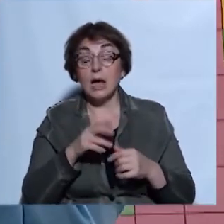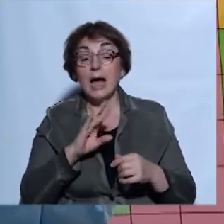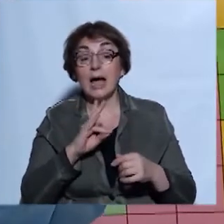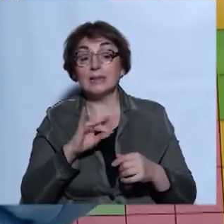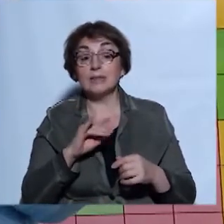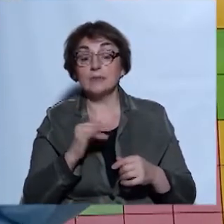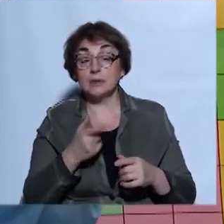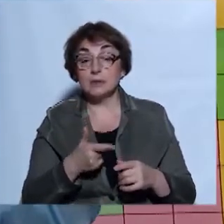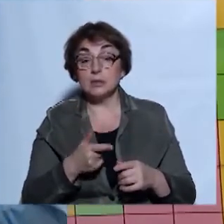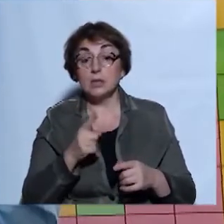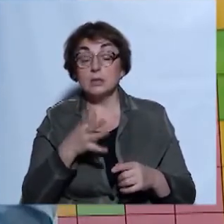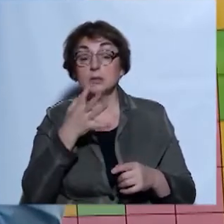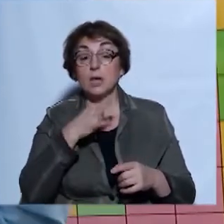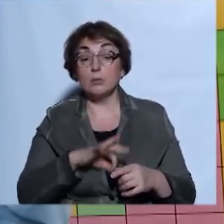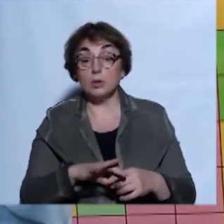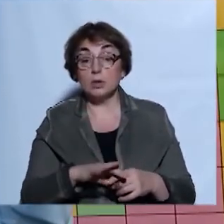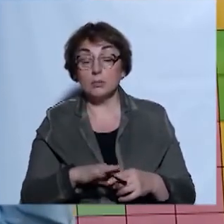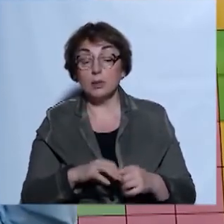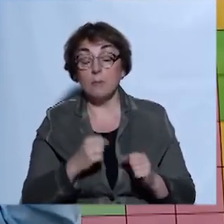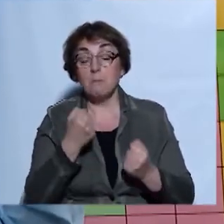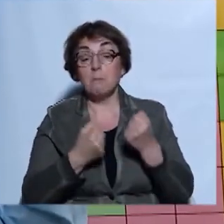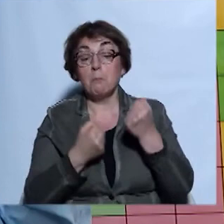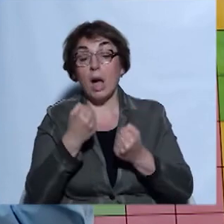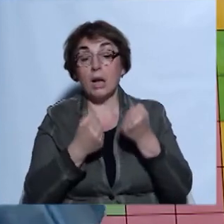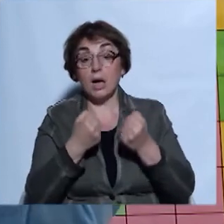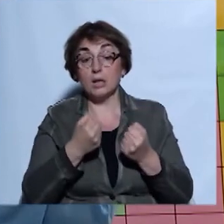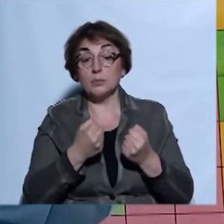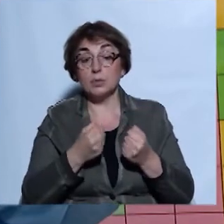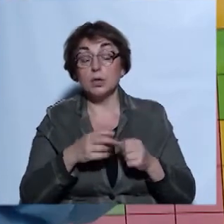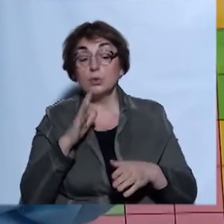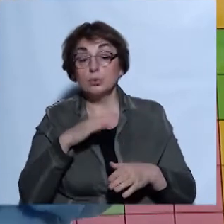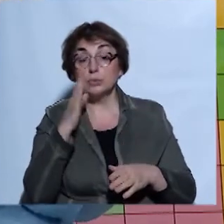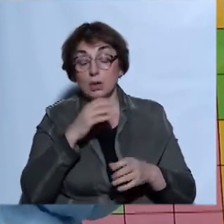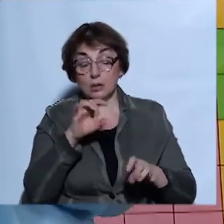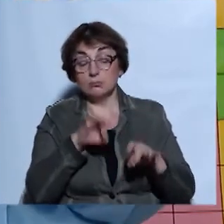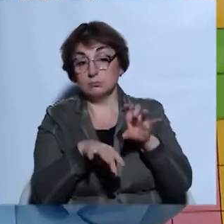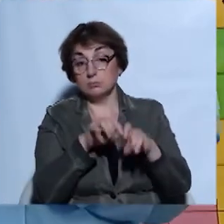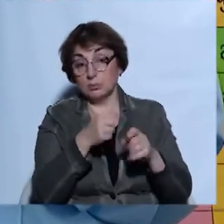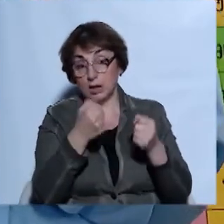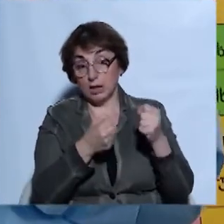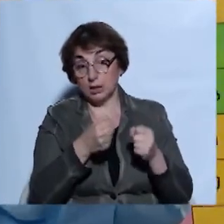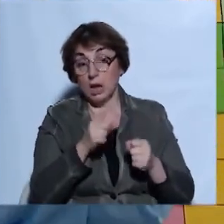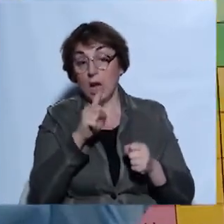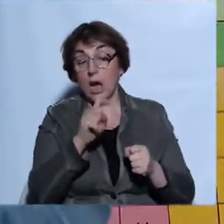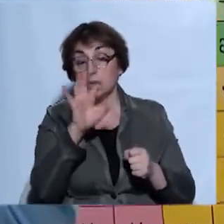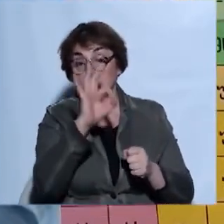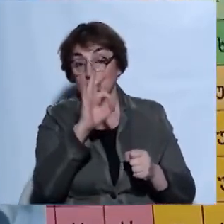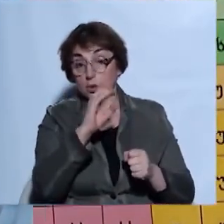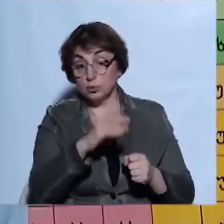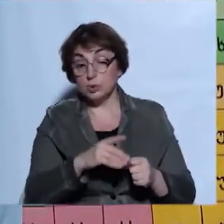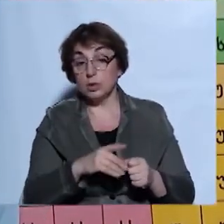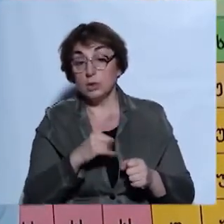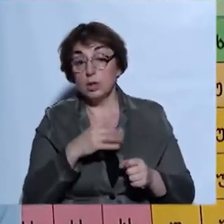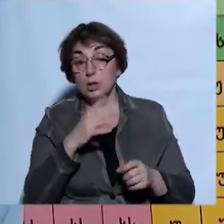დაემატება ეთილენგლიკოლი, თუმცა ამ შემთხვევაში პროცენტობას გააჩნია, თქო 60%-იანი ხსნარი, რომელიც ძირითადად გამოიყენება როგორც ანტიფრიზული